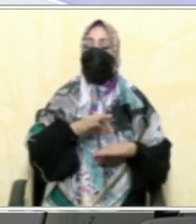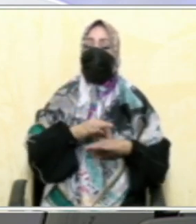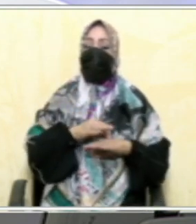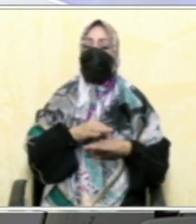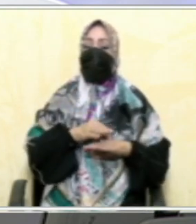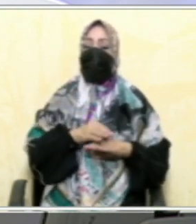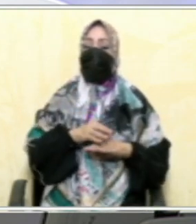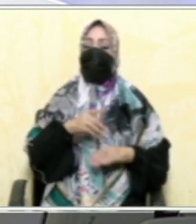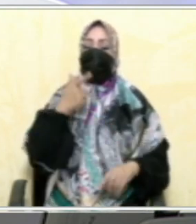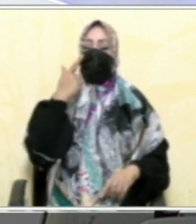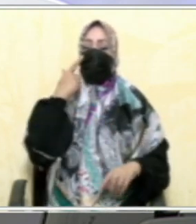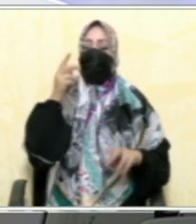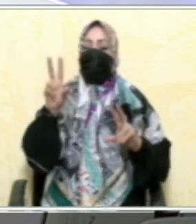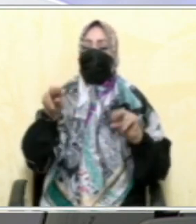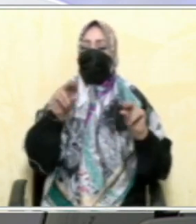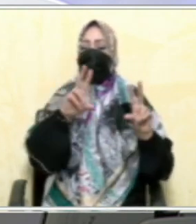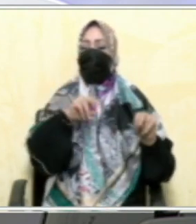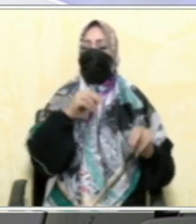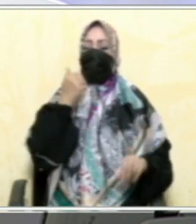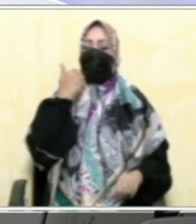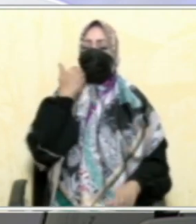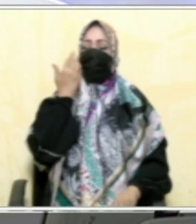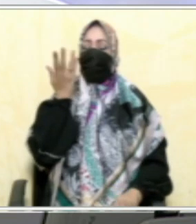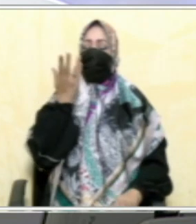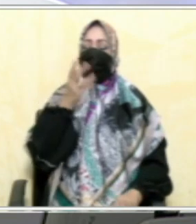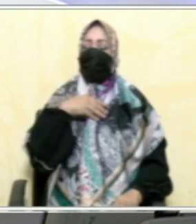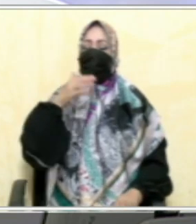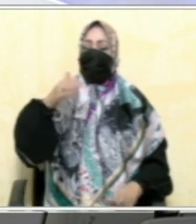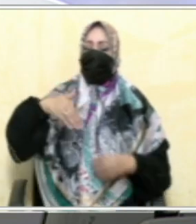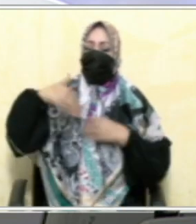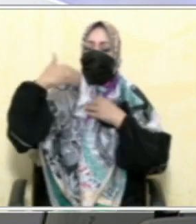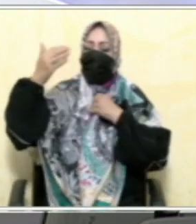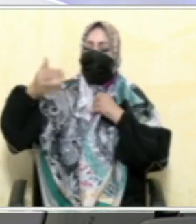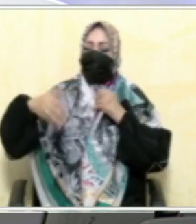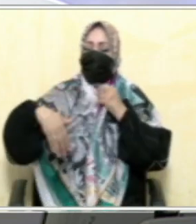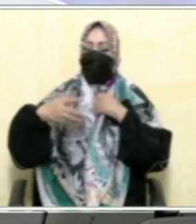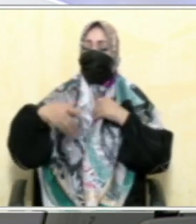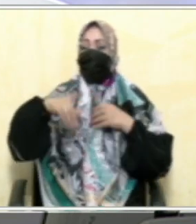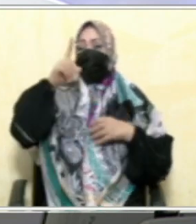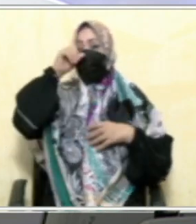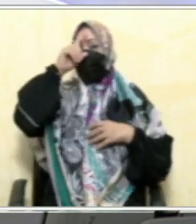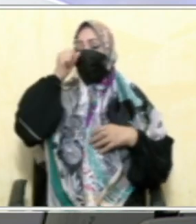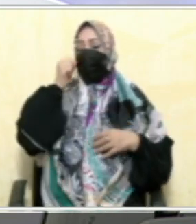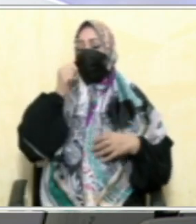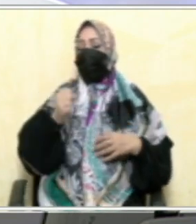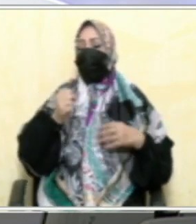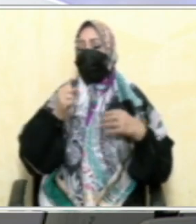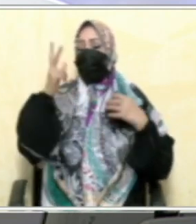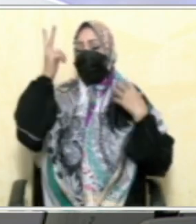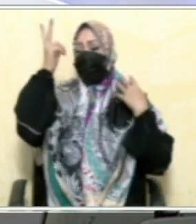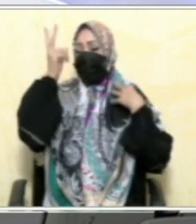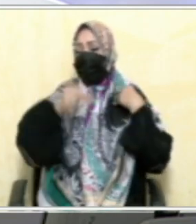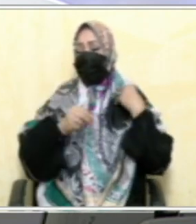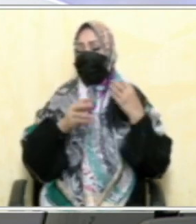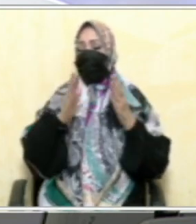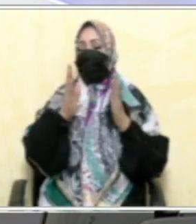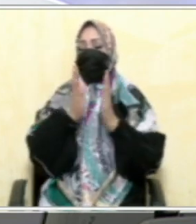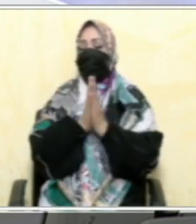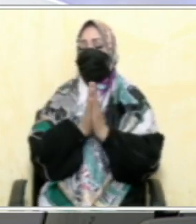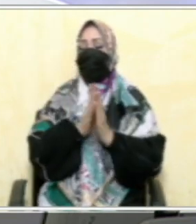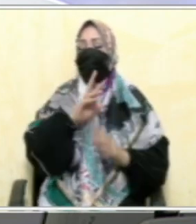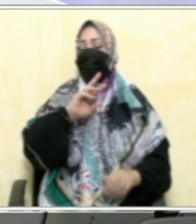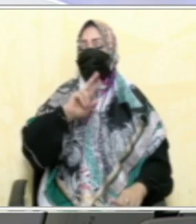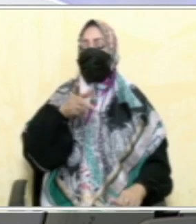وأسوأ، وللأسف الآن يسوق له في مجتمعات المثليين الآن اللي يسموا فيها